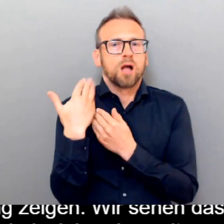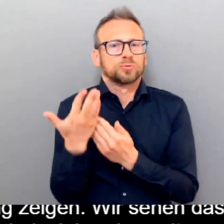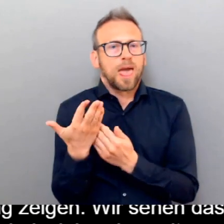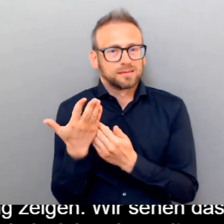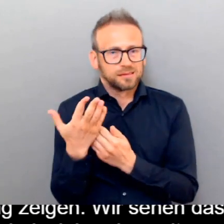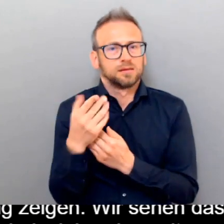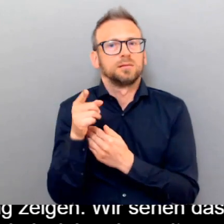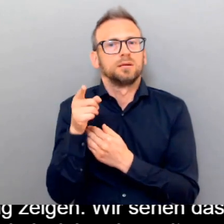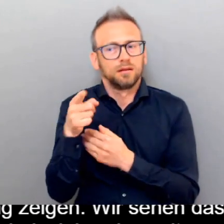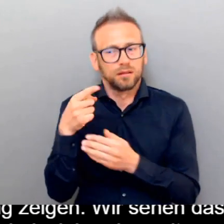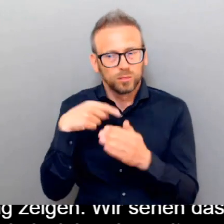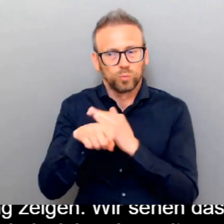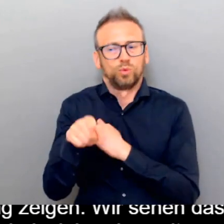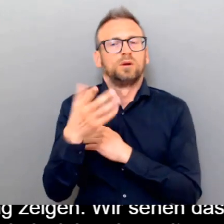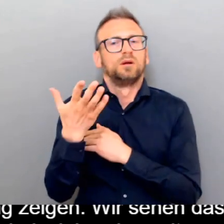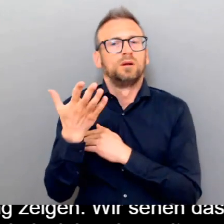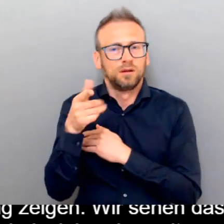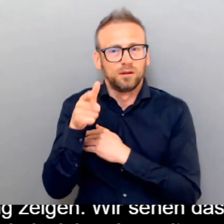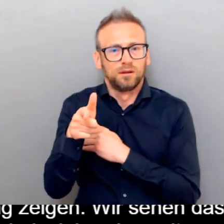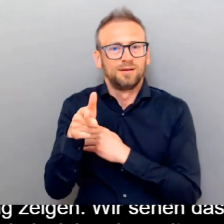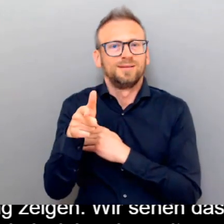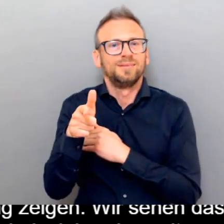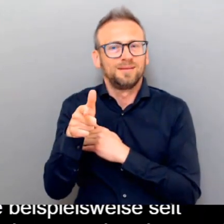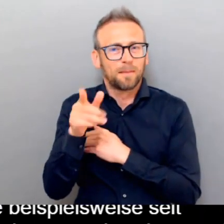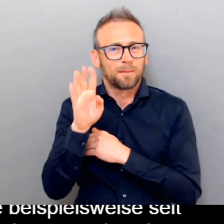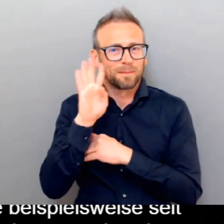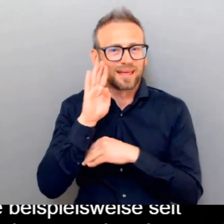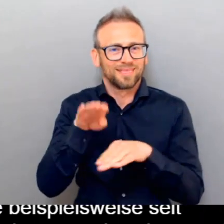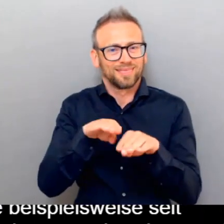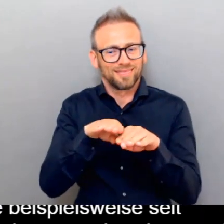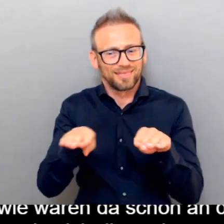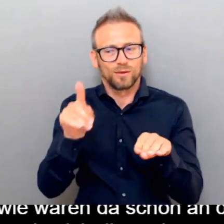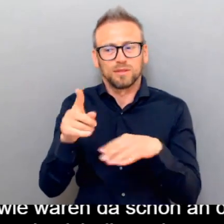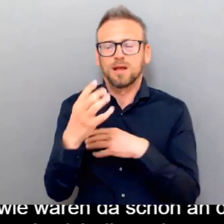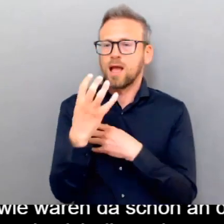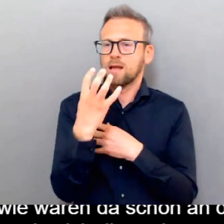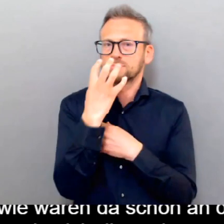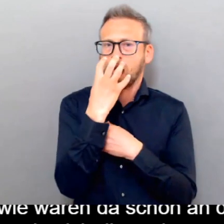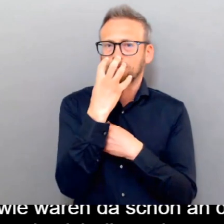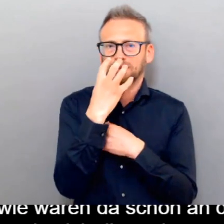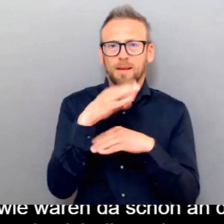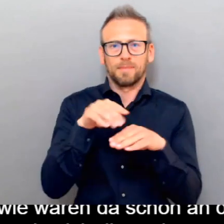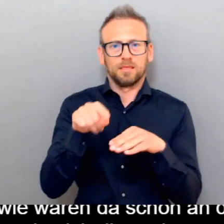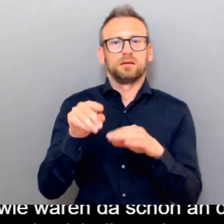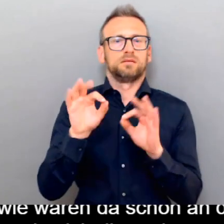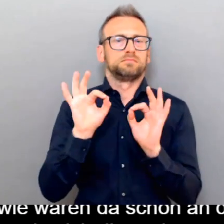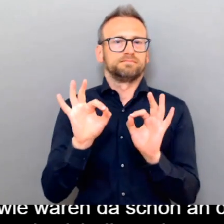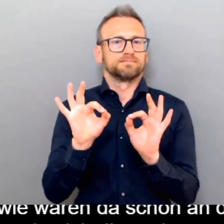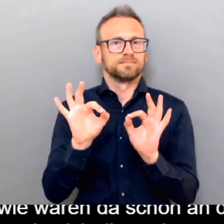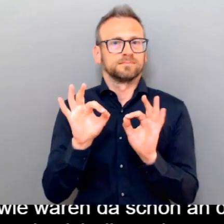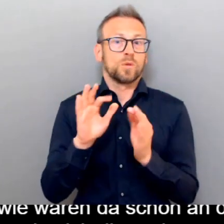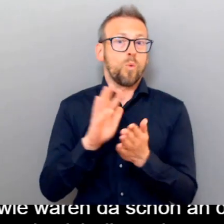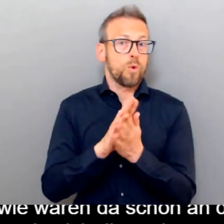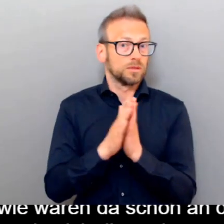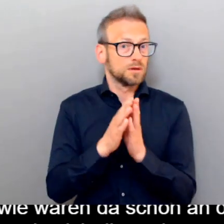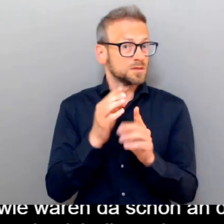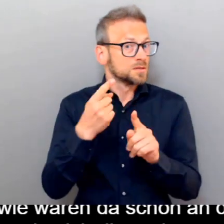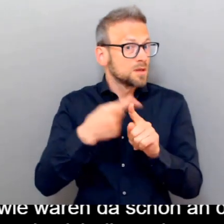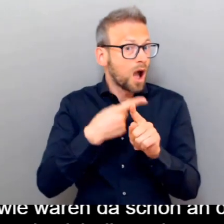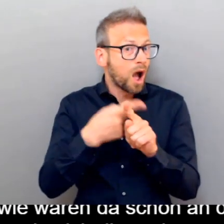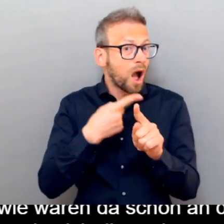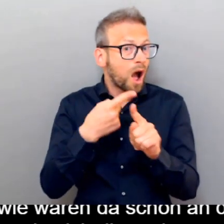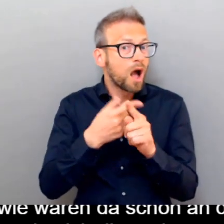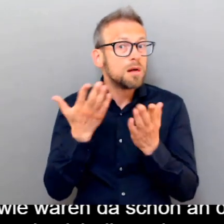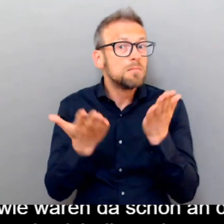wir einerseits die Erleichterungsmaßnahmen, die wir letzte Woche beschlossen haben, in dieser Form fortsetzen